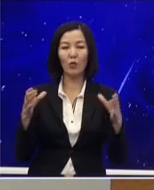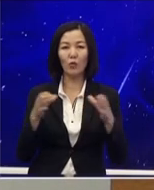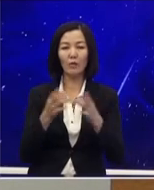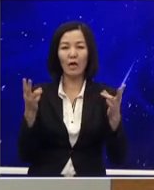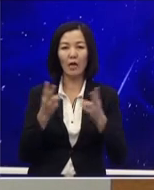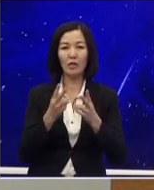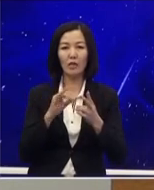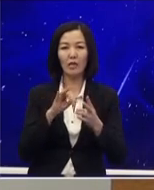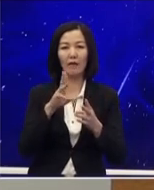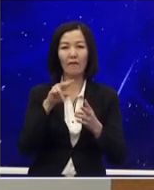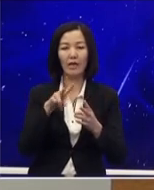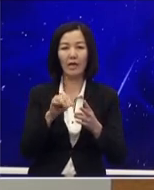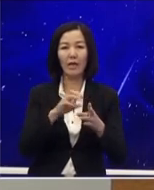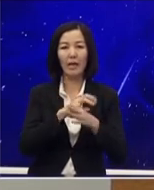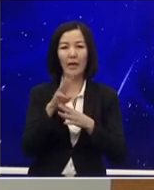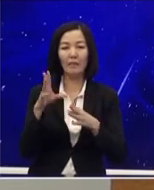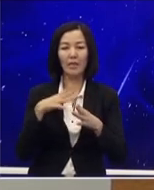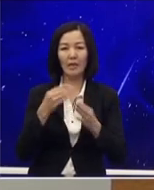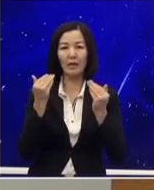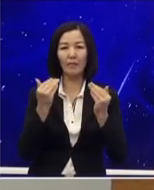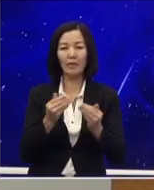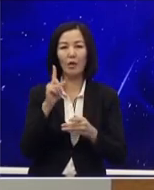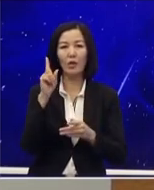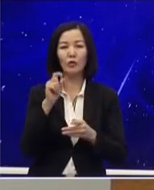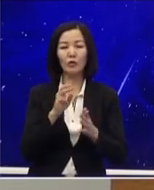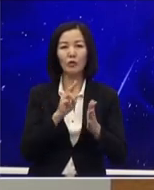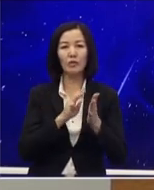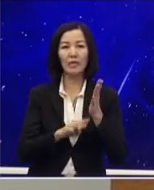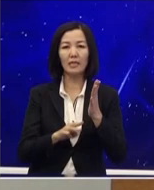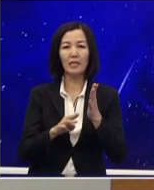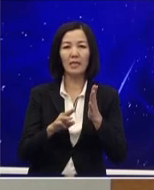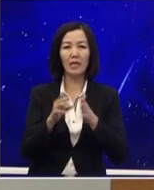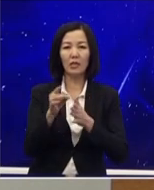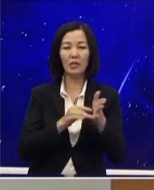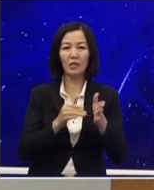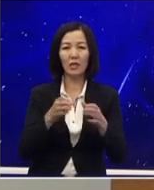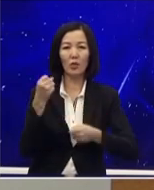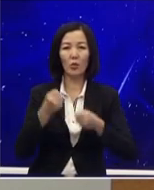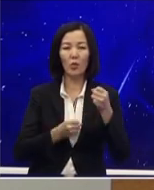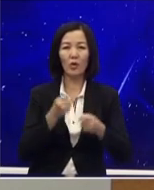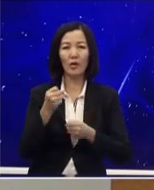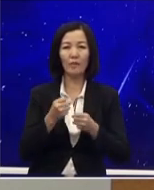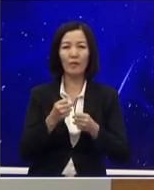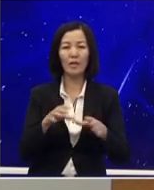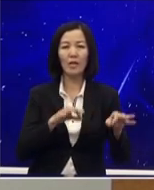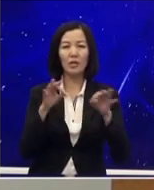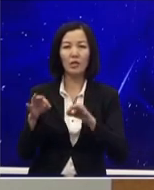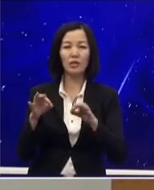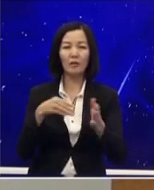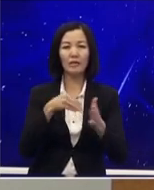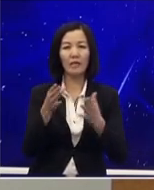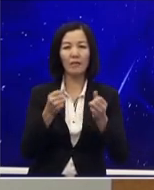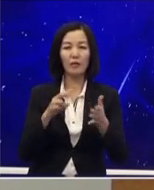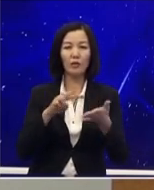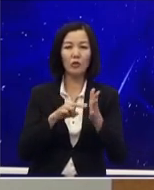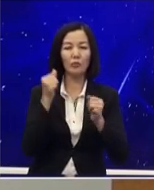құрал ЭВЛ аппараттармен қамтылған. Биыл 180 жедел жәрдем көлігі мен 12 жылжымалы медициналық кешен сатып алынды. Ендігі жоспар